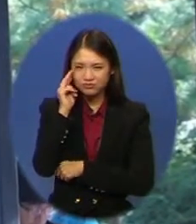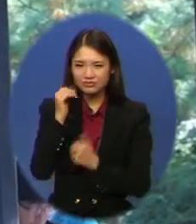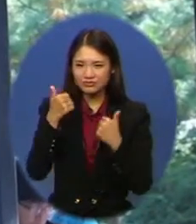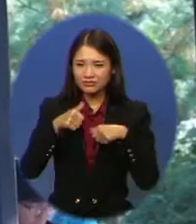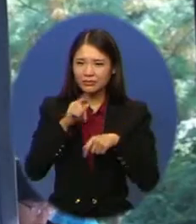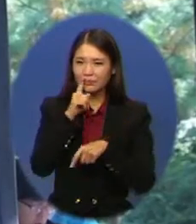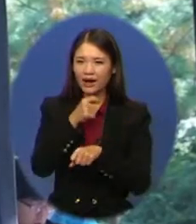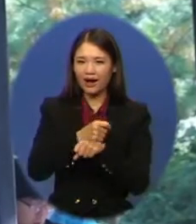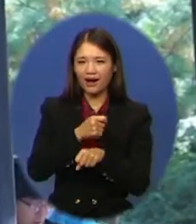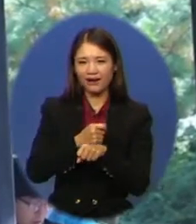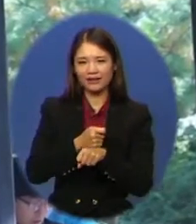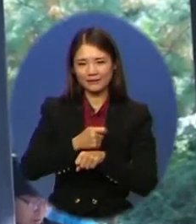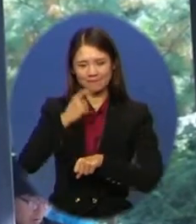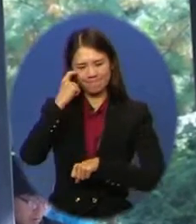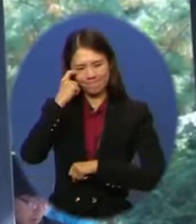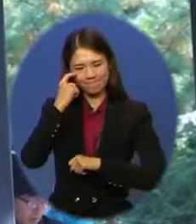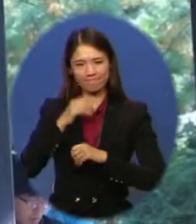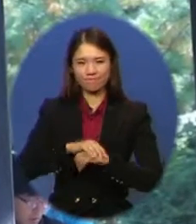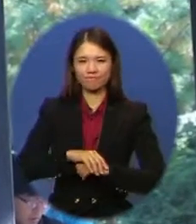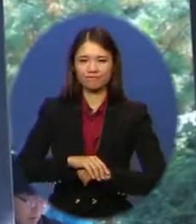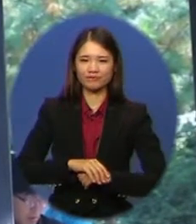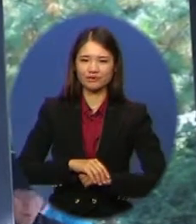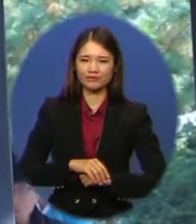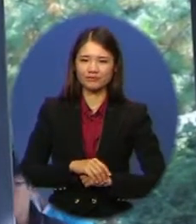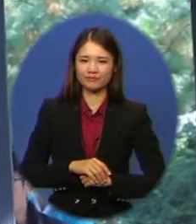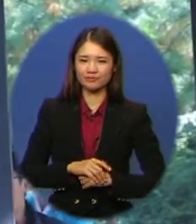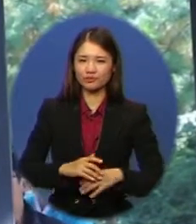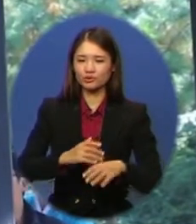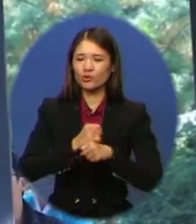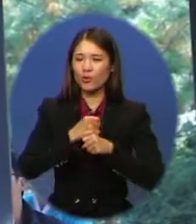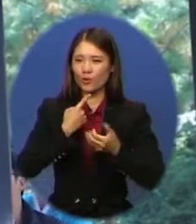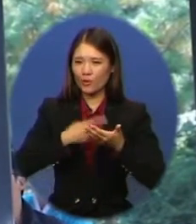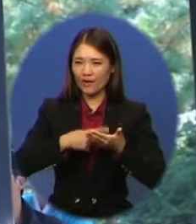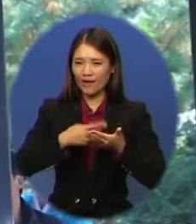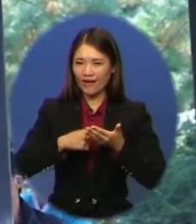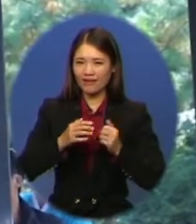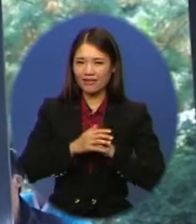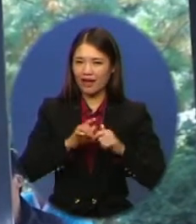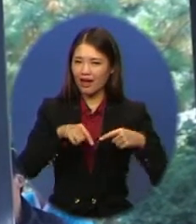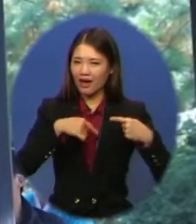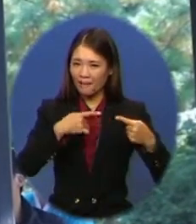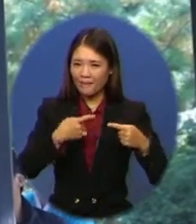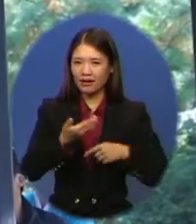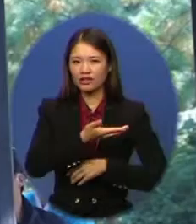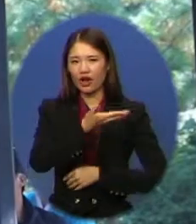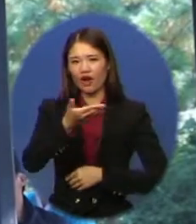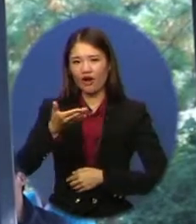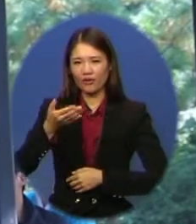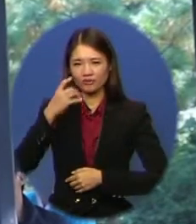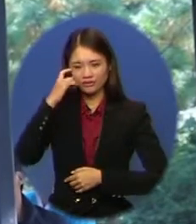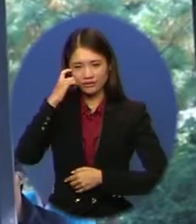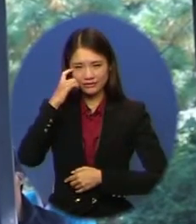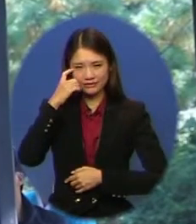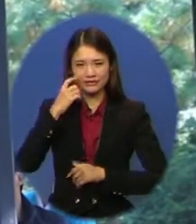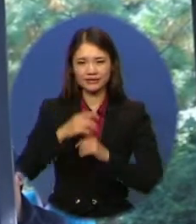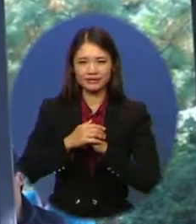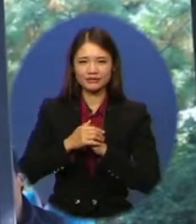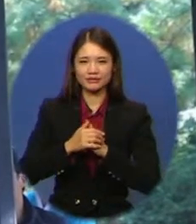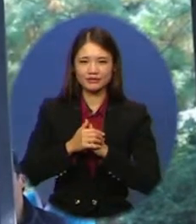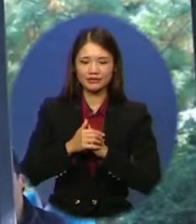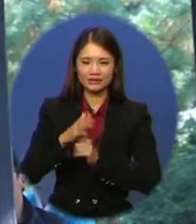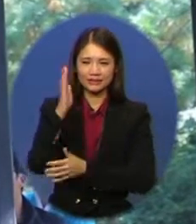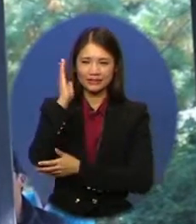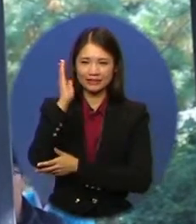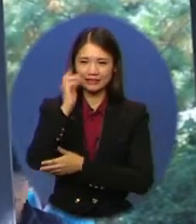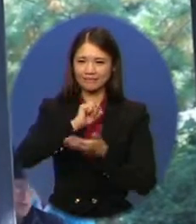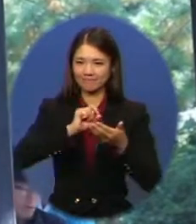해서 그 유엔 총회 참석하면서 여러분들 생각하면서 인사말을